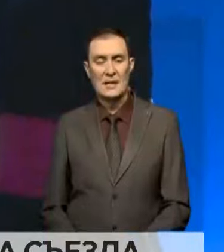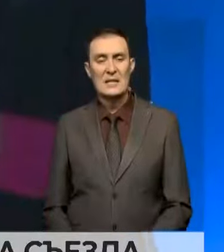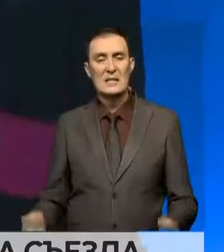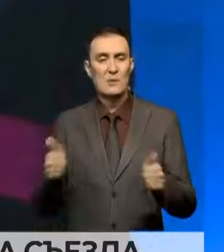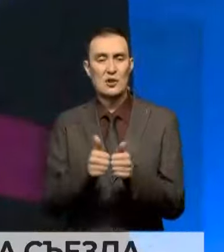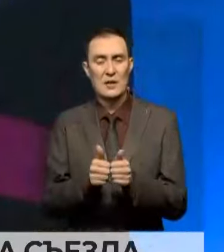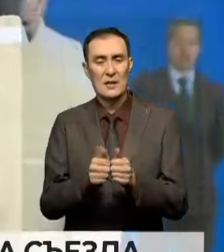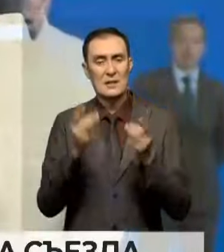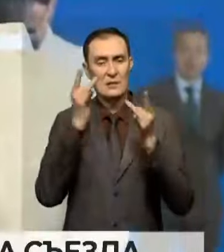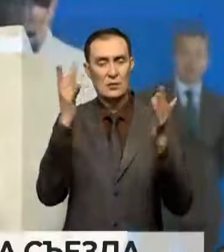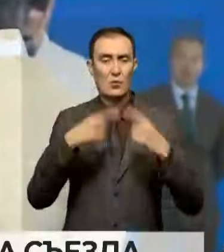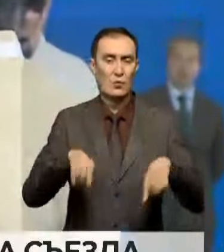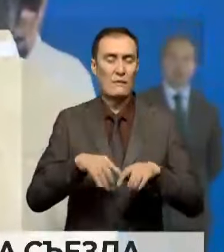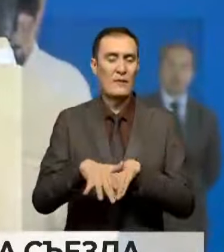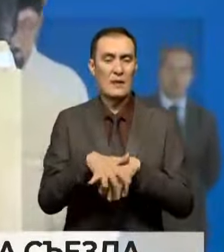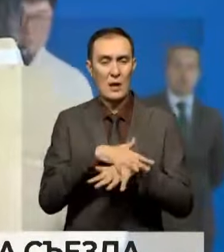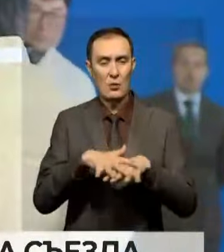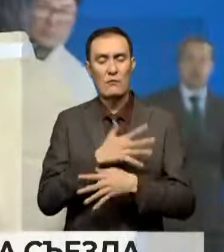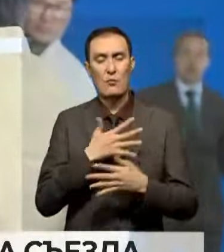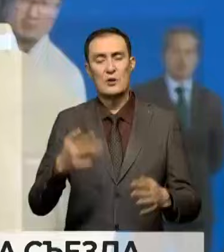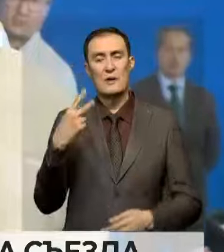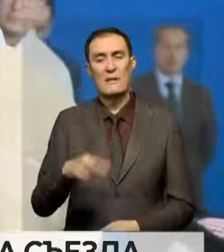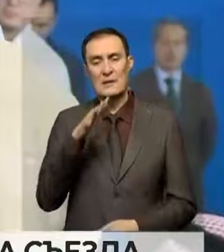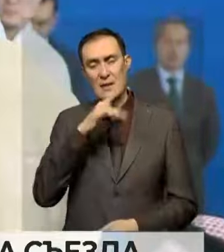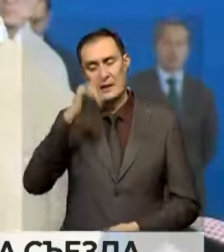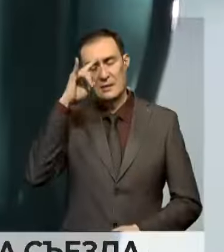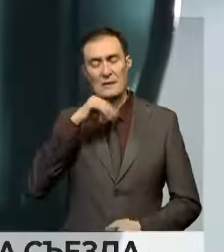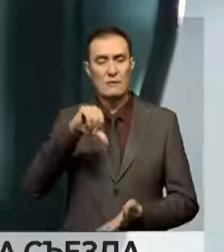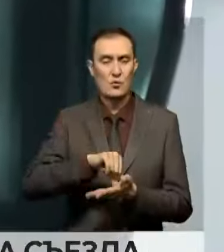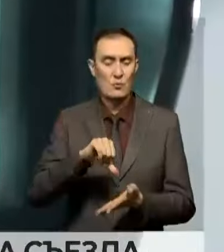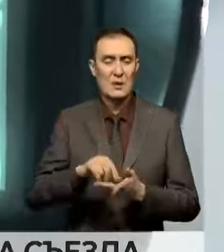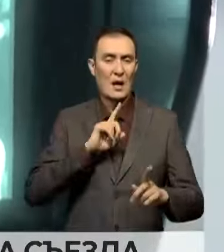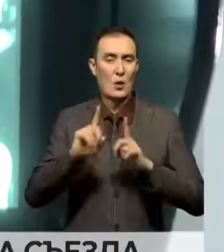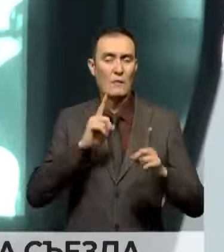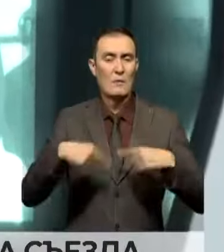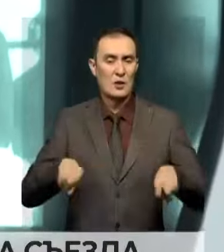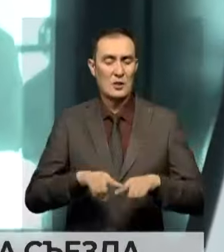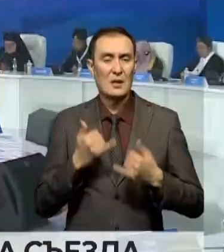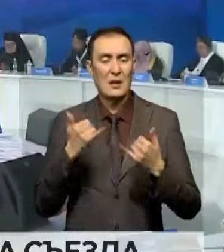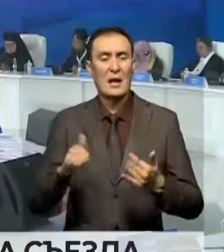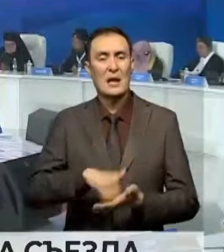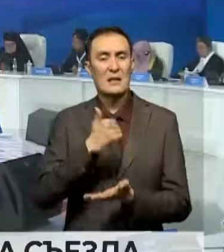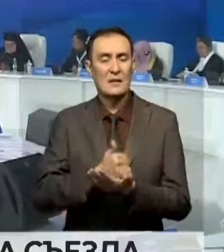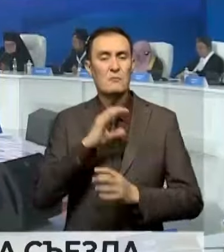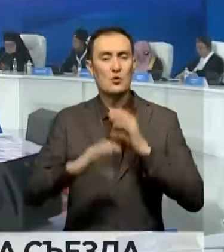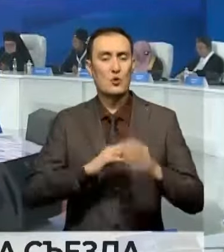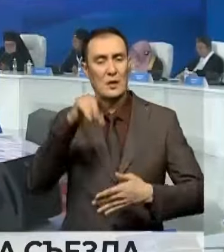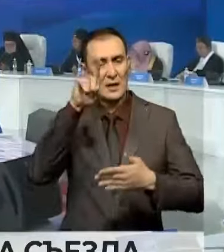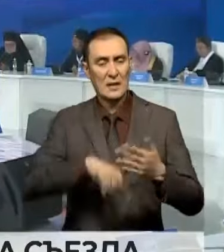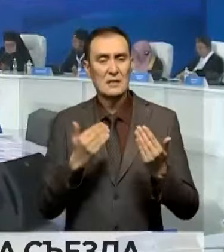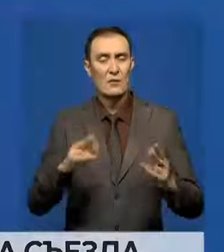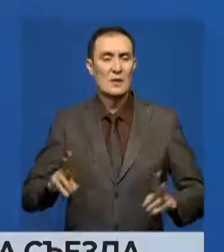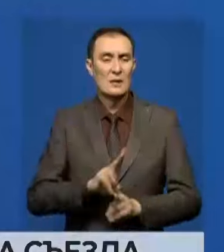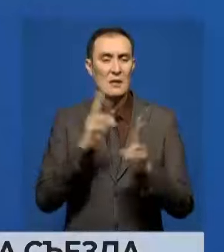Сближение цивилизаций, культуры и народов. Вот уже больше 20 лет Казахстан выступает диалоговой площадкой для лидеров мировых религий. И сегодня